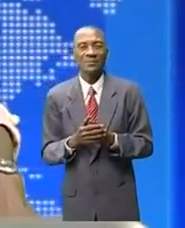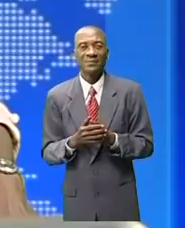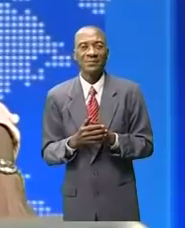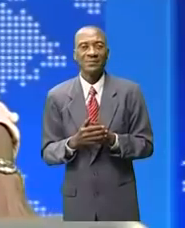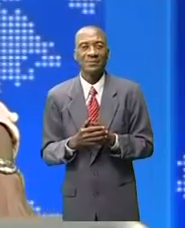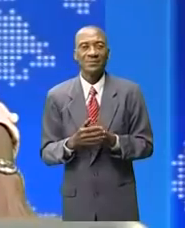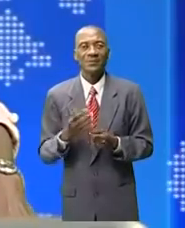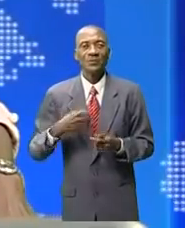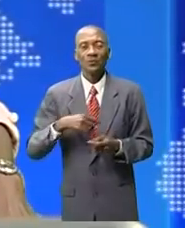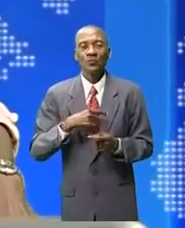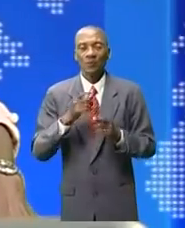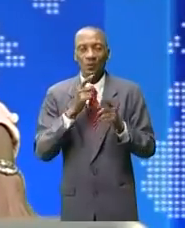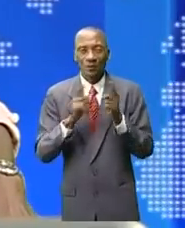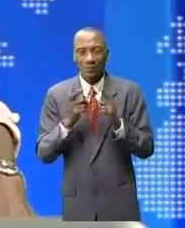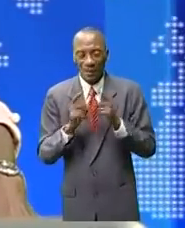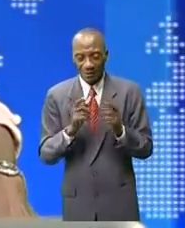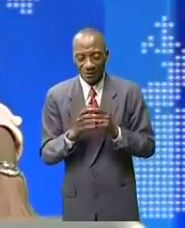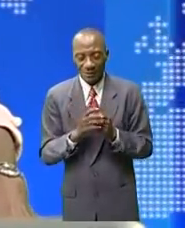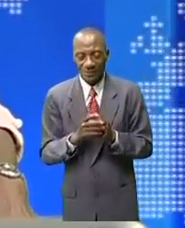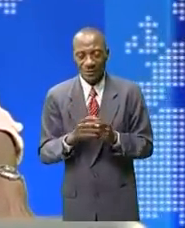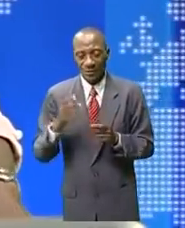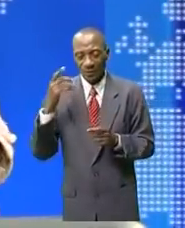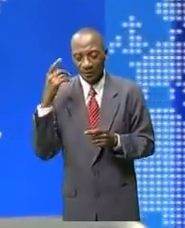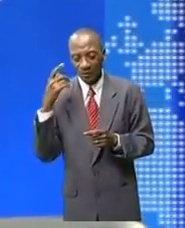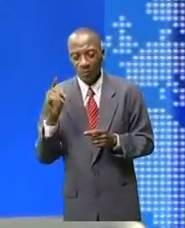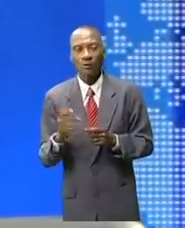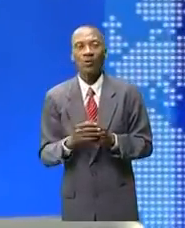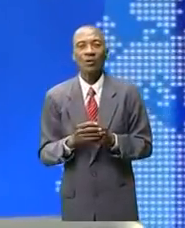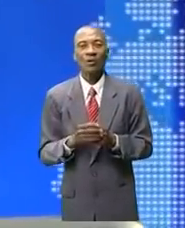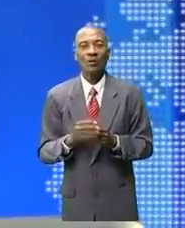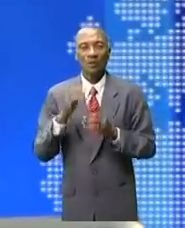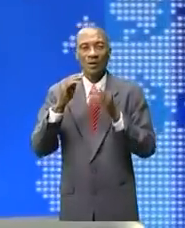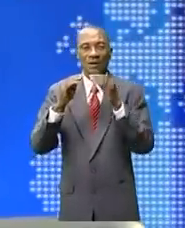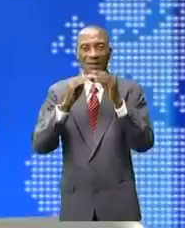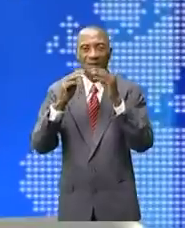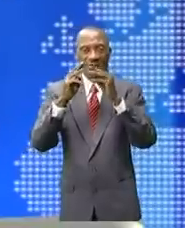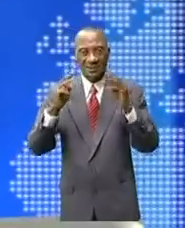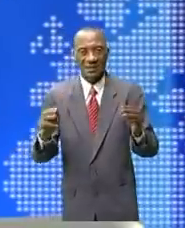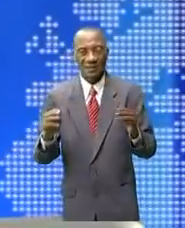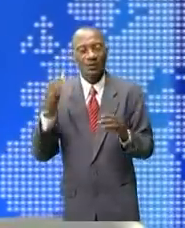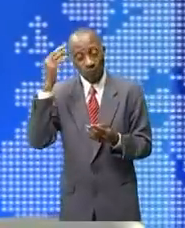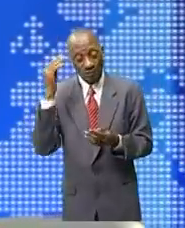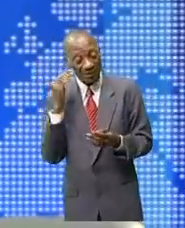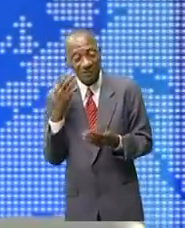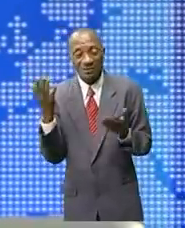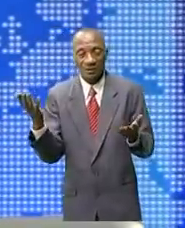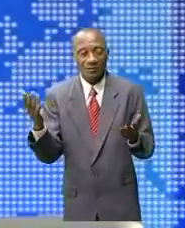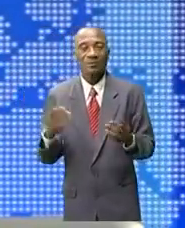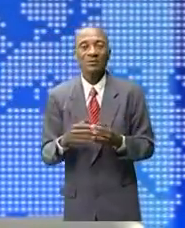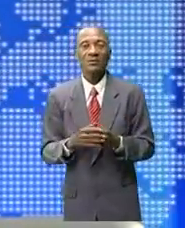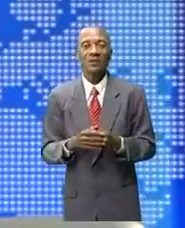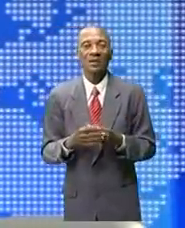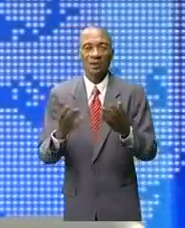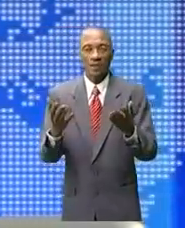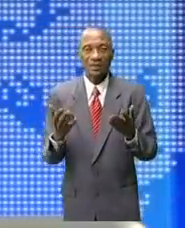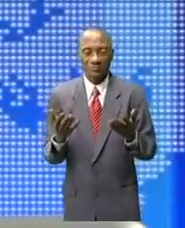par l'inauguration du nouveau siège de ce ministère, une cérémonie haute en couleur qui a eu lieu hier dimanche dans la commune de Lancélé.